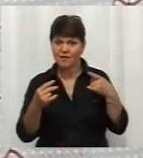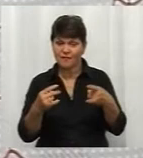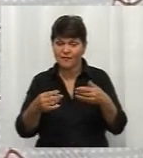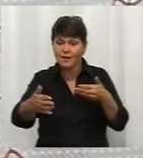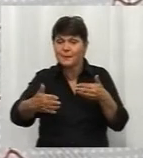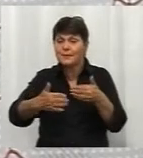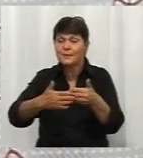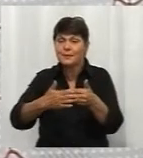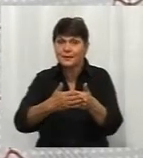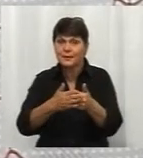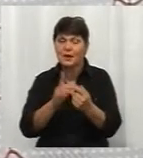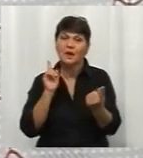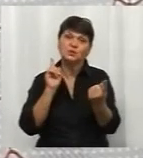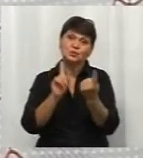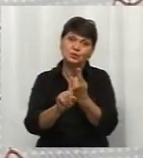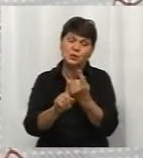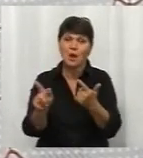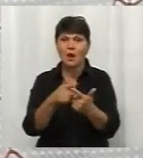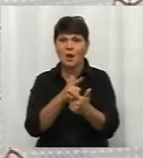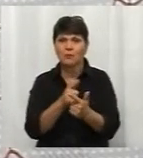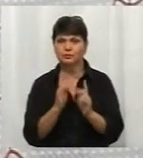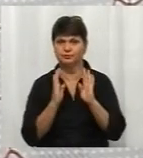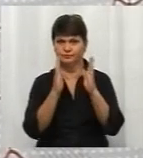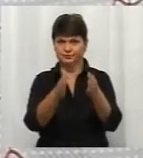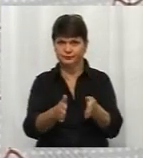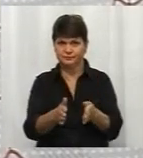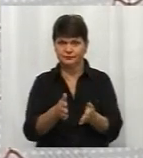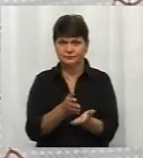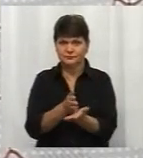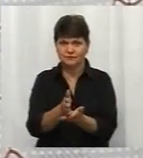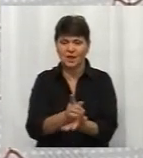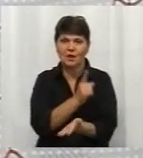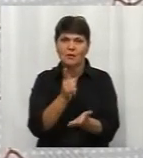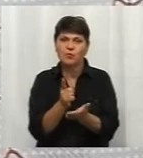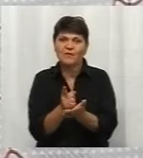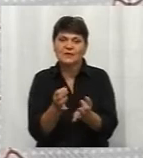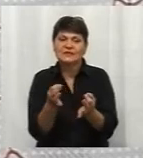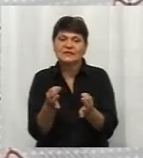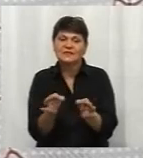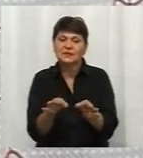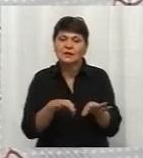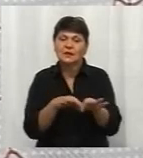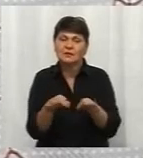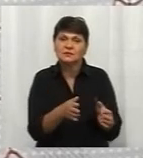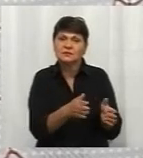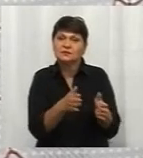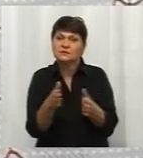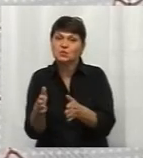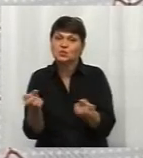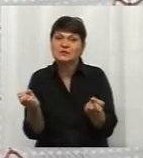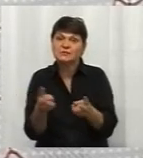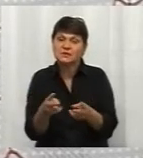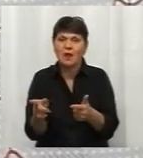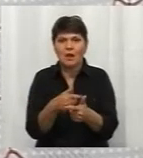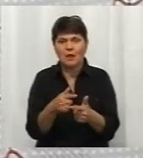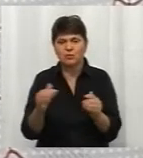наближається до нього або на зустріч, або в попутному напрямку, повинен звільнити смугу, по якій рухається спеціальний автомобіль, або